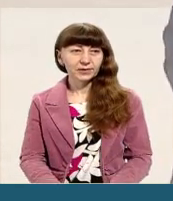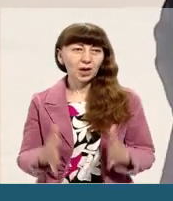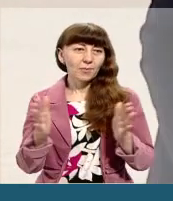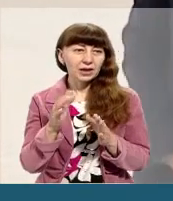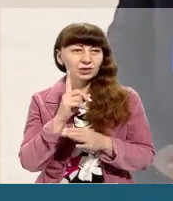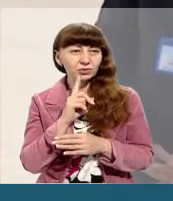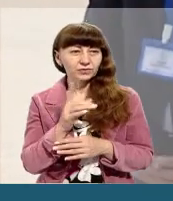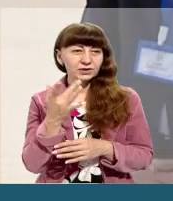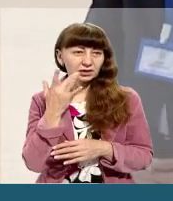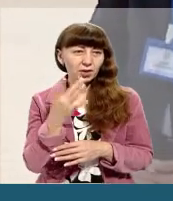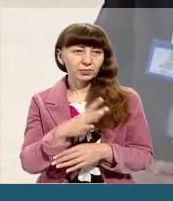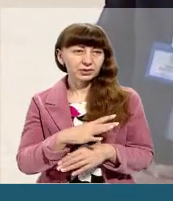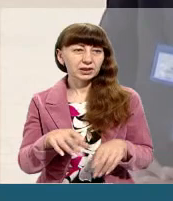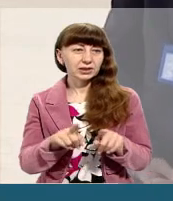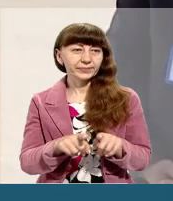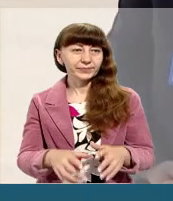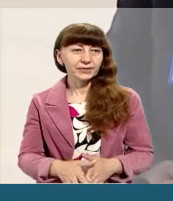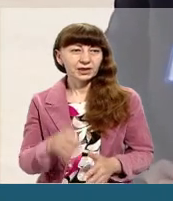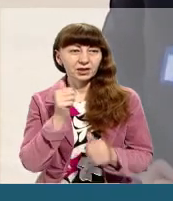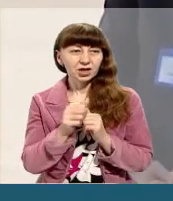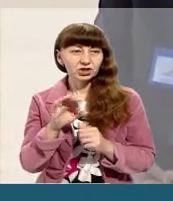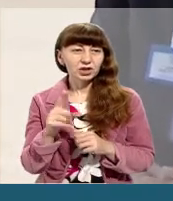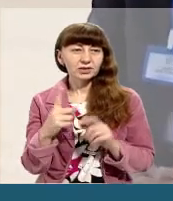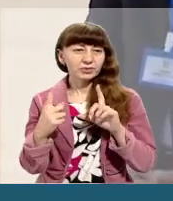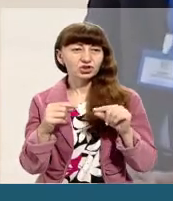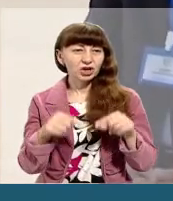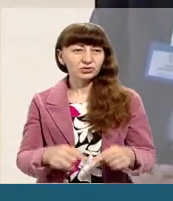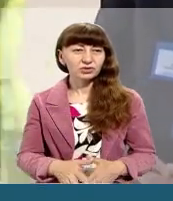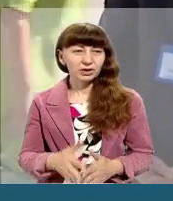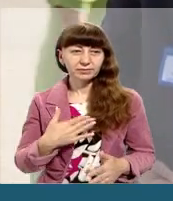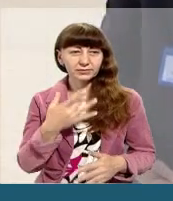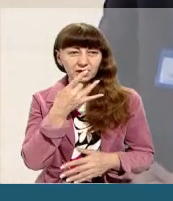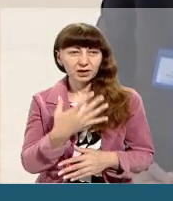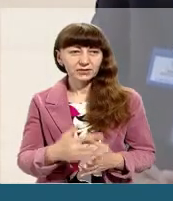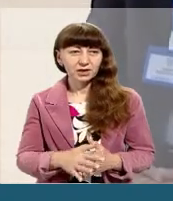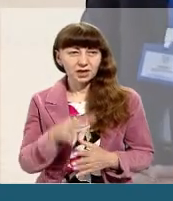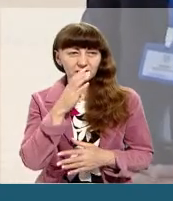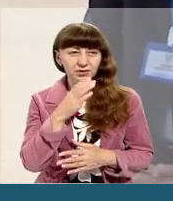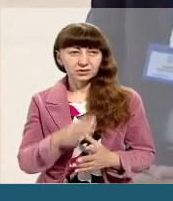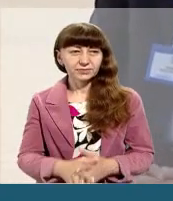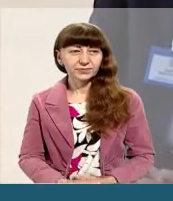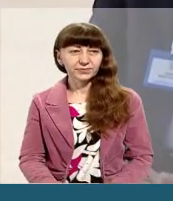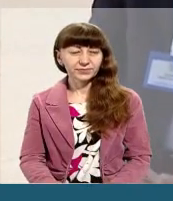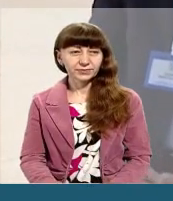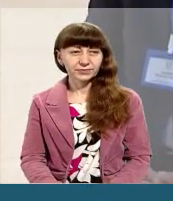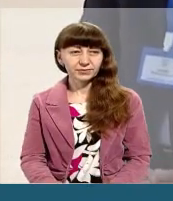Маленький, уютный, он всегда был таким. И каждый раз, посещая Лисаковск, конечно